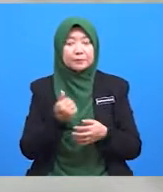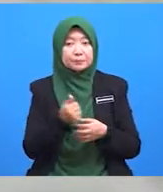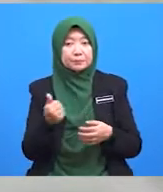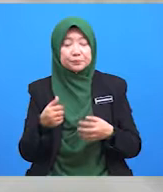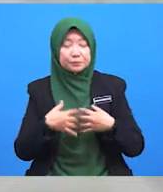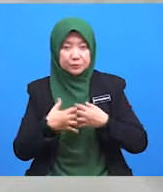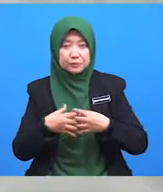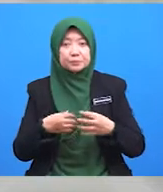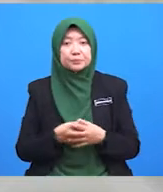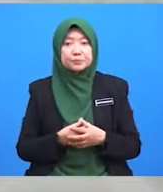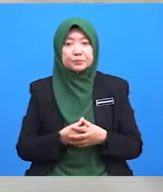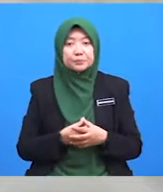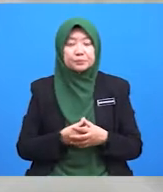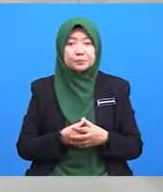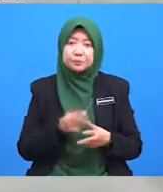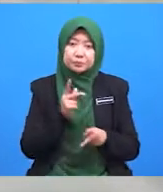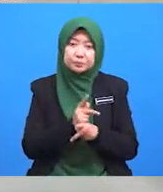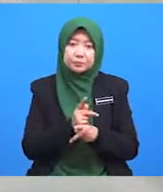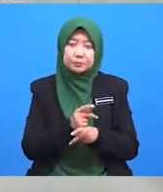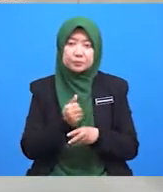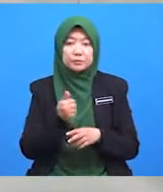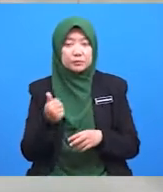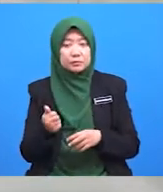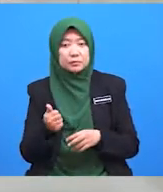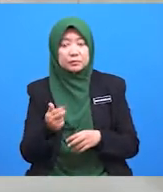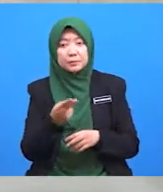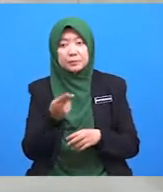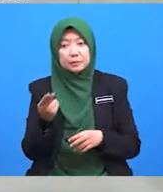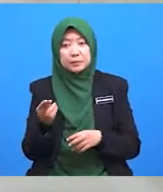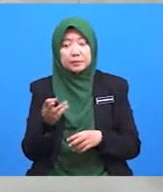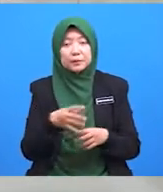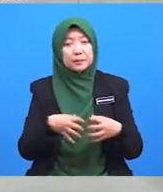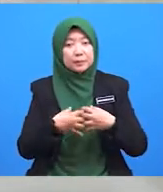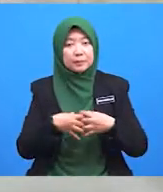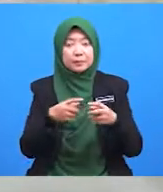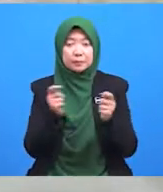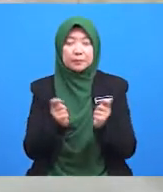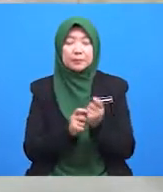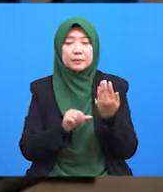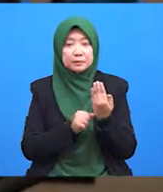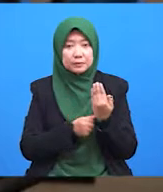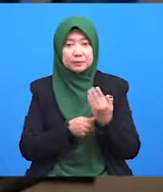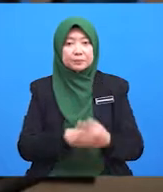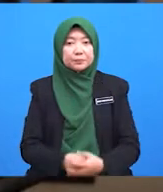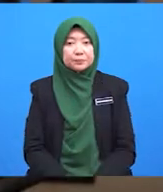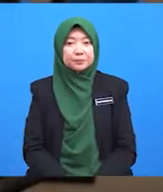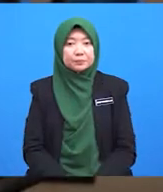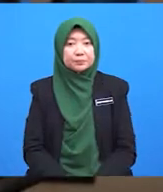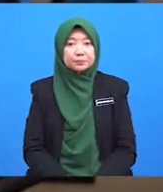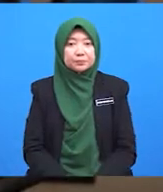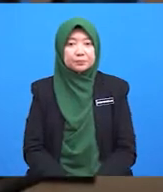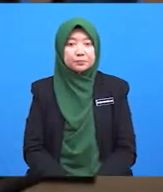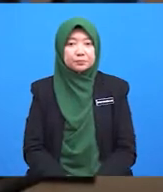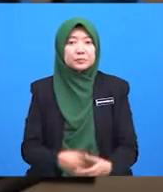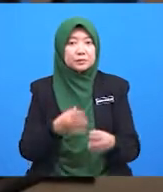mesin. 6. Simpan peralatan, bahan dan mesin di tempat asal. Yang kedua,